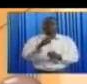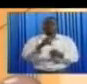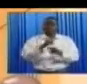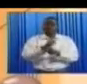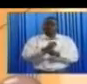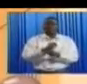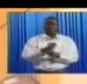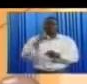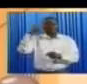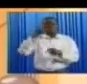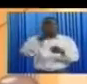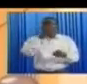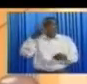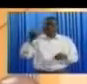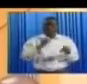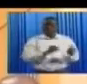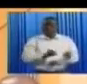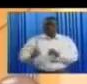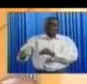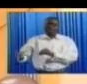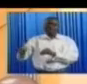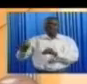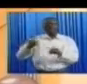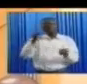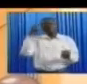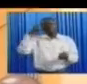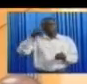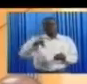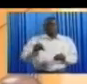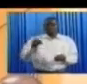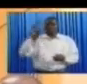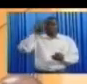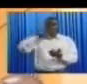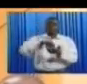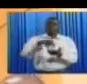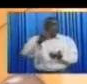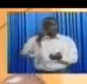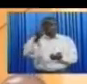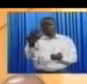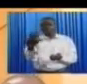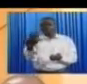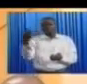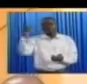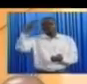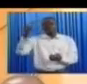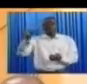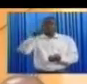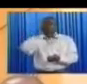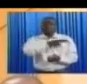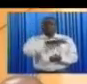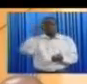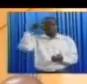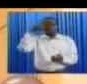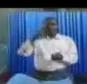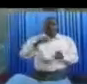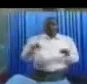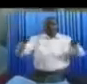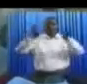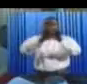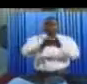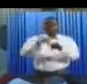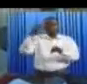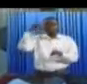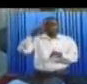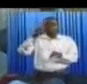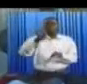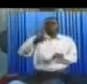de travailler à mieux les organiser, à permettre que d'ici 2015, nous puissions avoir une masse critique et une contribution plus importante au niveau du produit intérieur